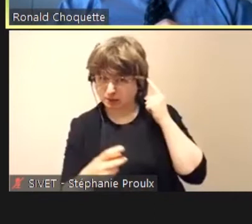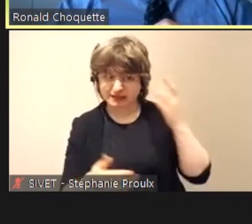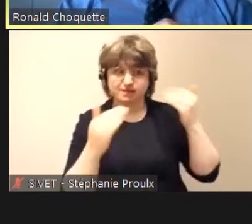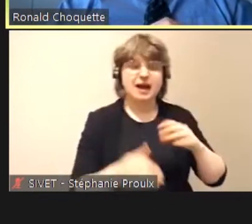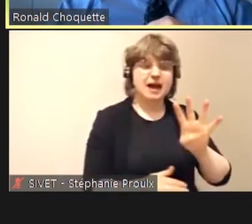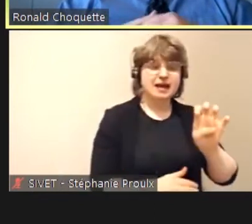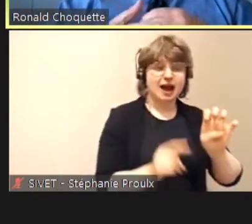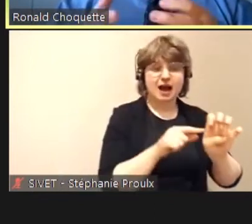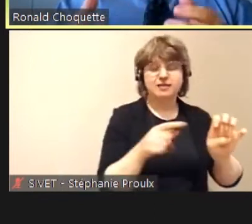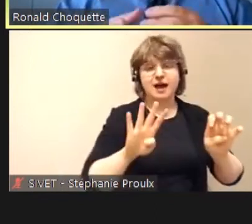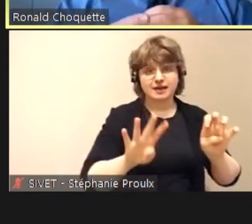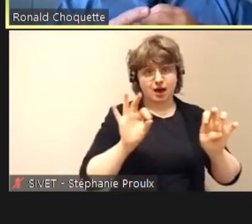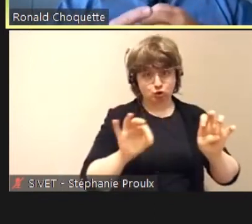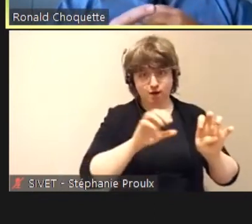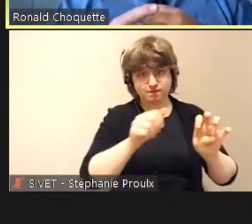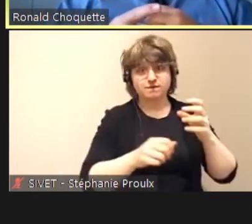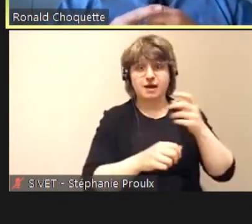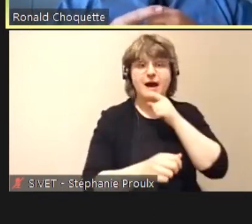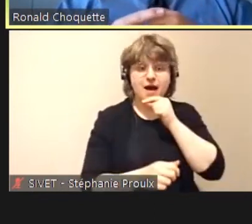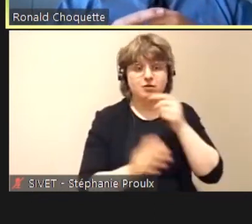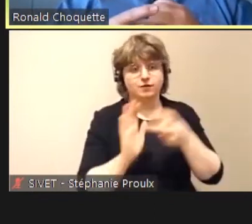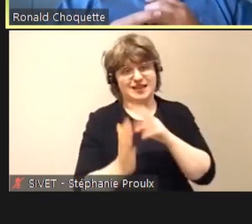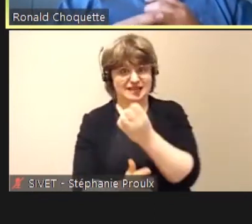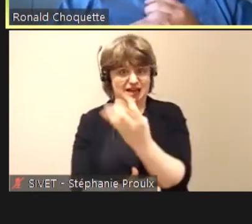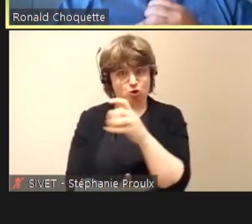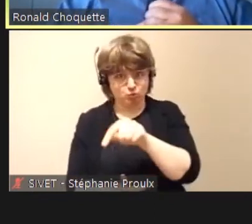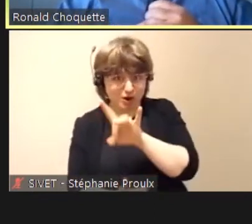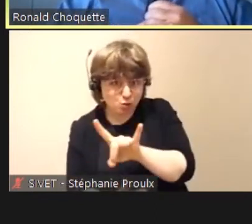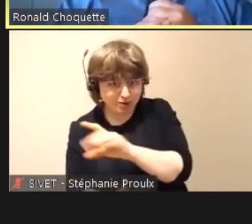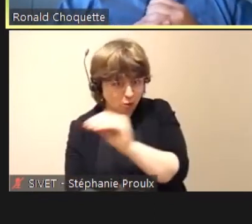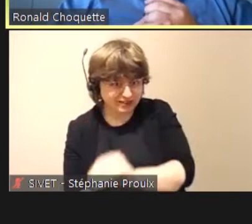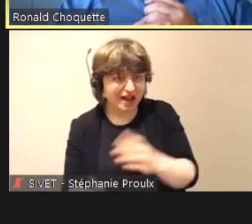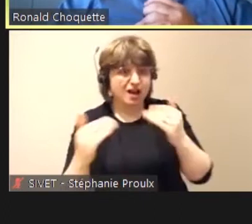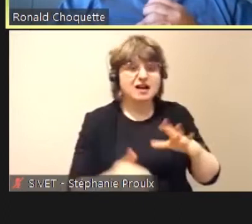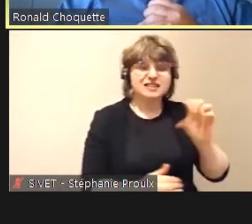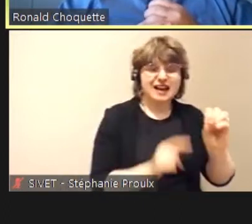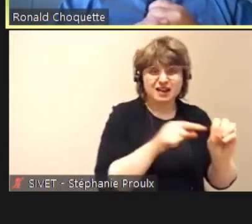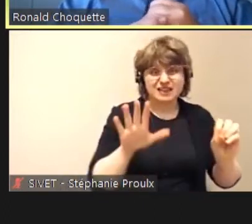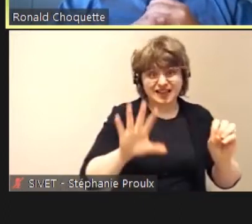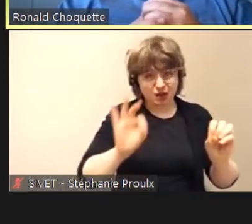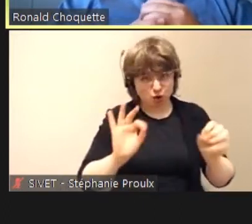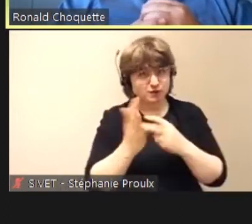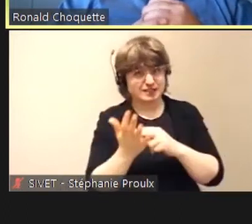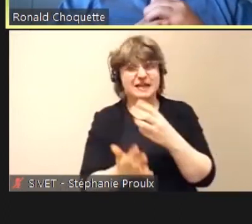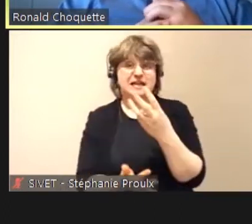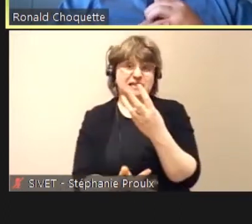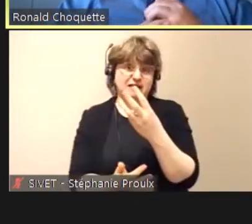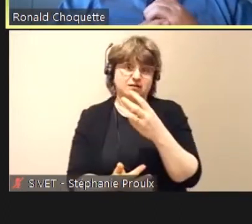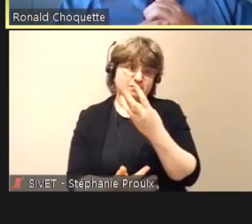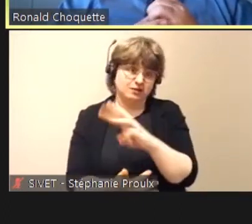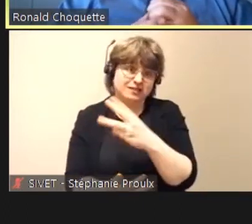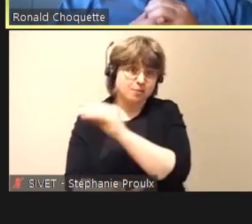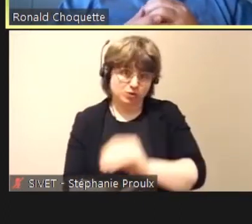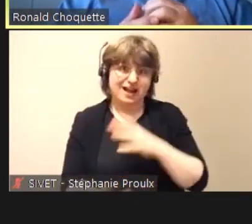c'est 14,8 et 50 à 59 ans, on parle déjà de 16% des personnes qui